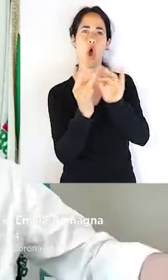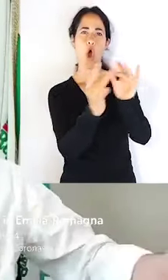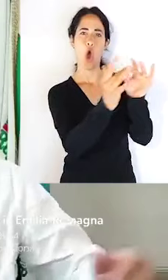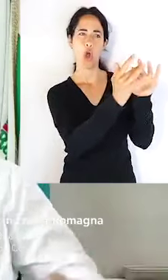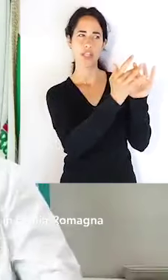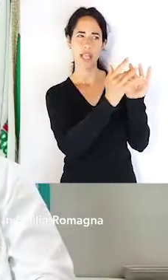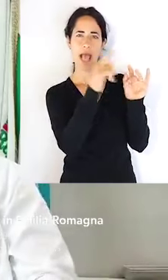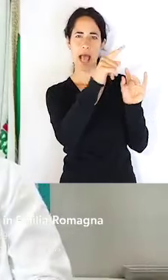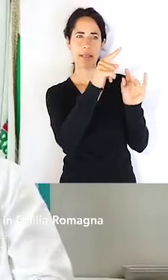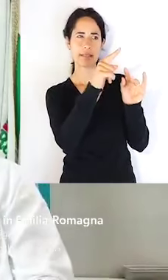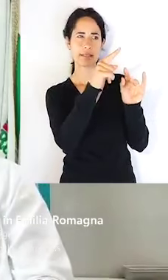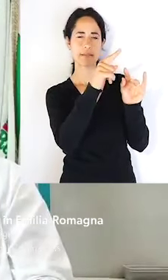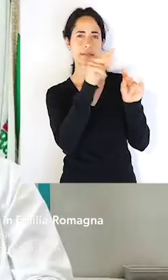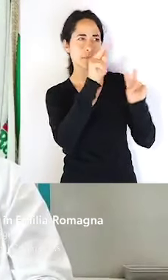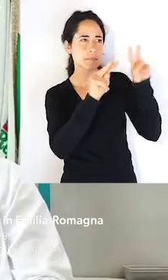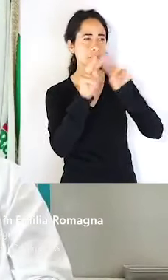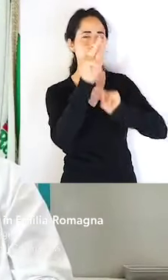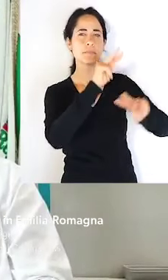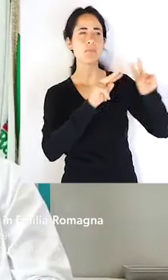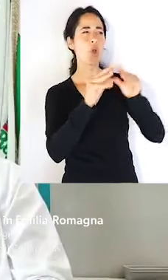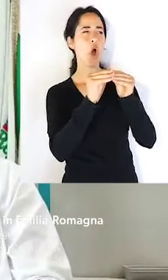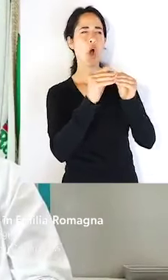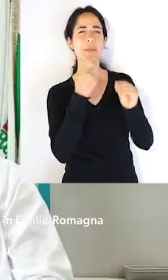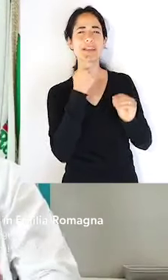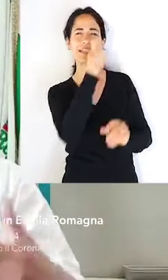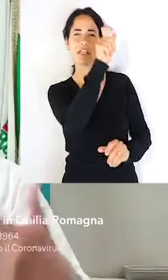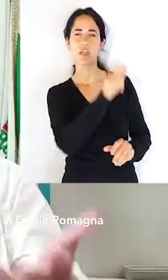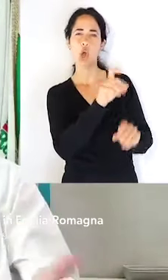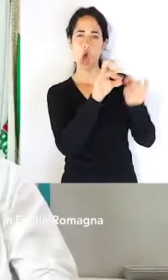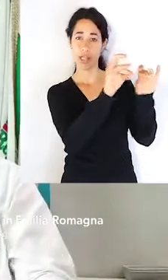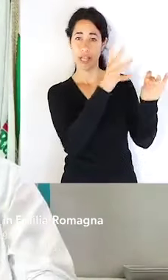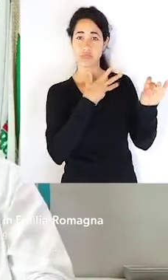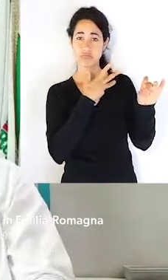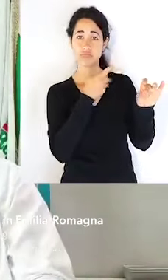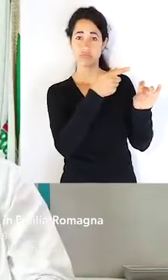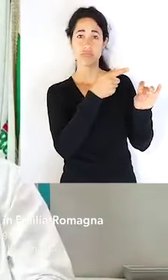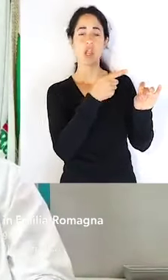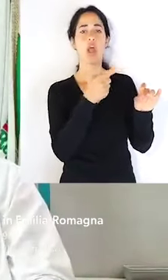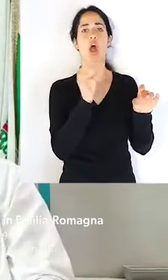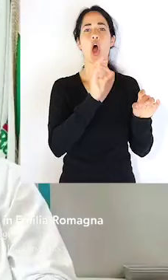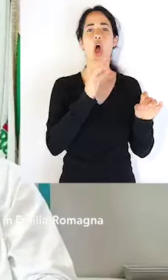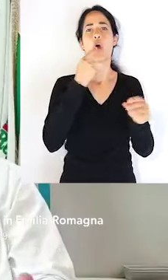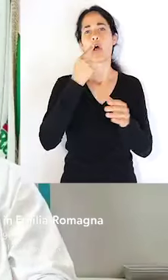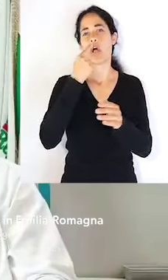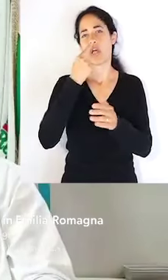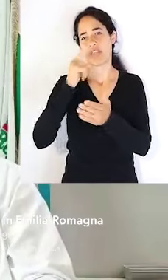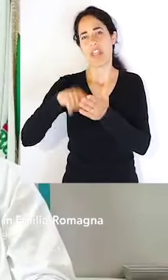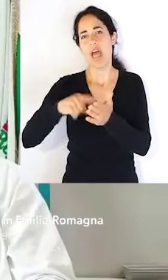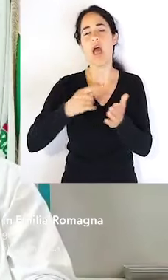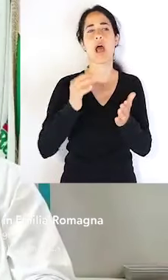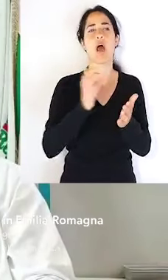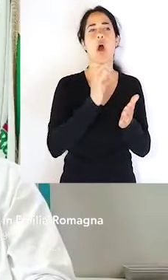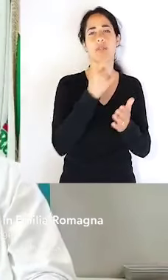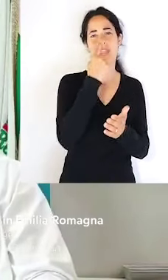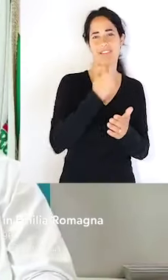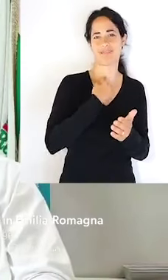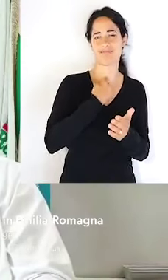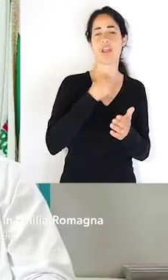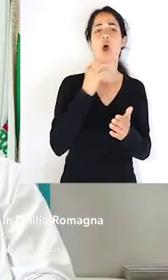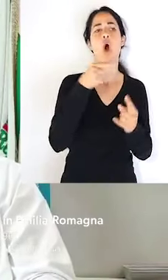contatti che noi abbiamo, dei casi positivi, col tampone nasofaringeo oppure da